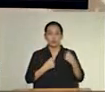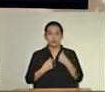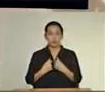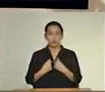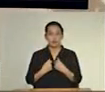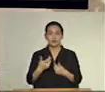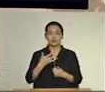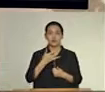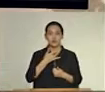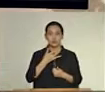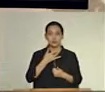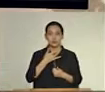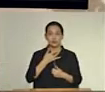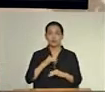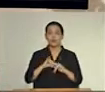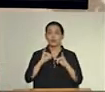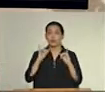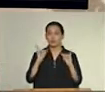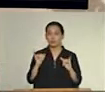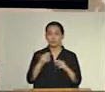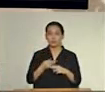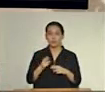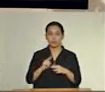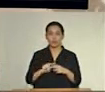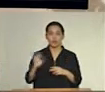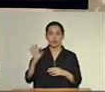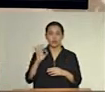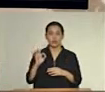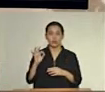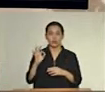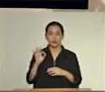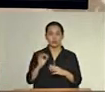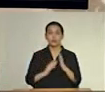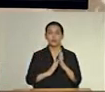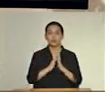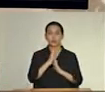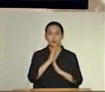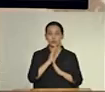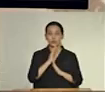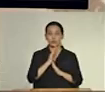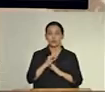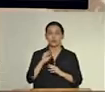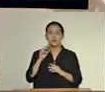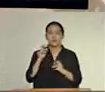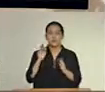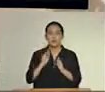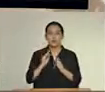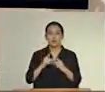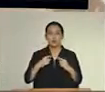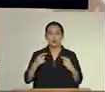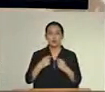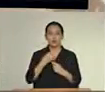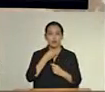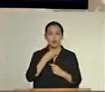kiyim-kechakka bo'lgan ehtiyoji ham orta boradi. Bu borada asosan o'simliklar, mikroorganizmlar,